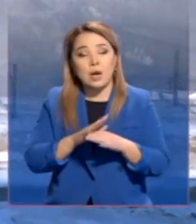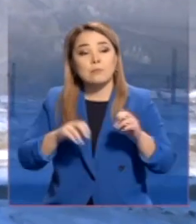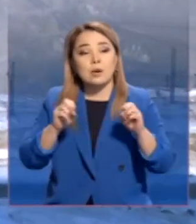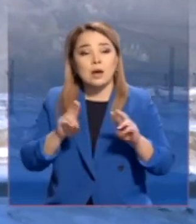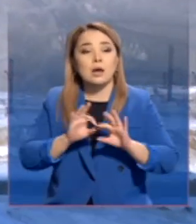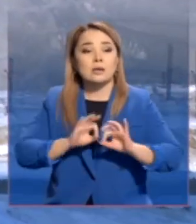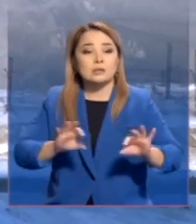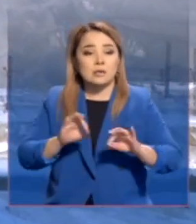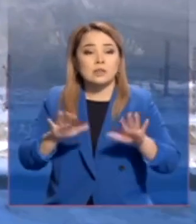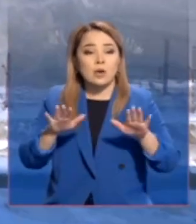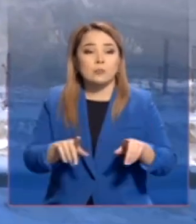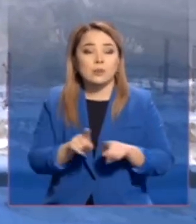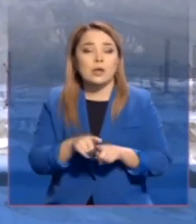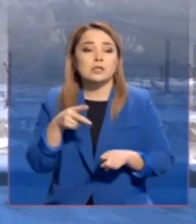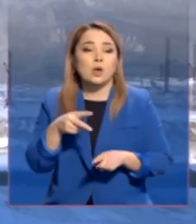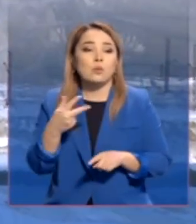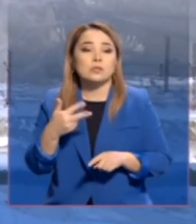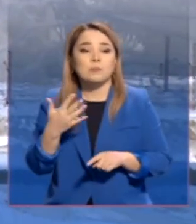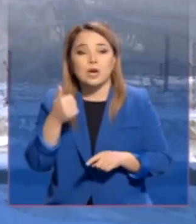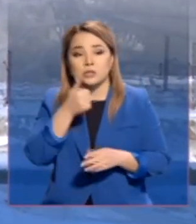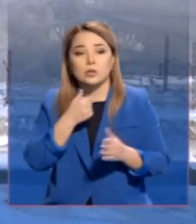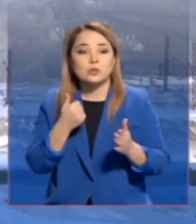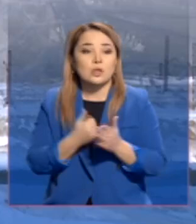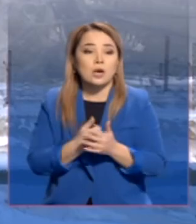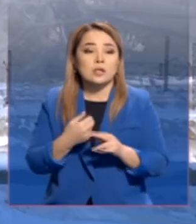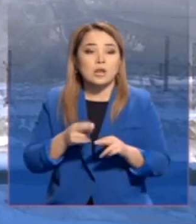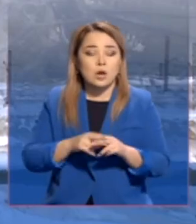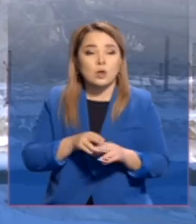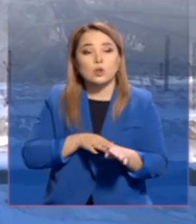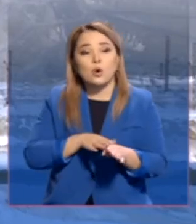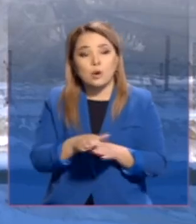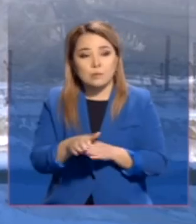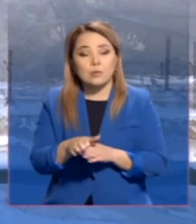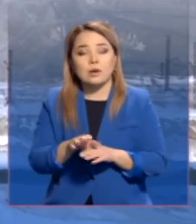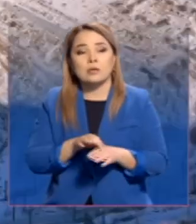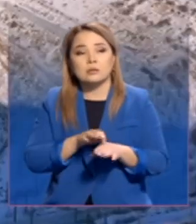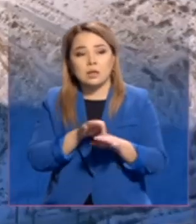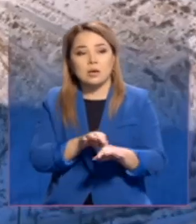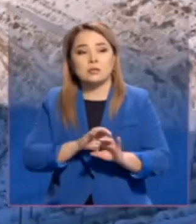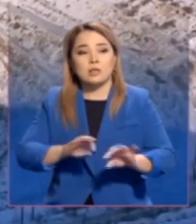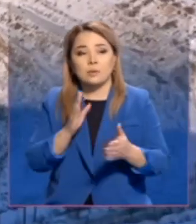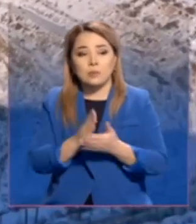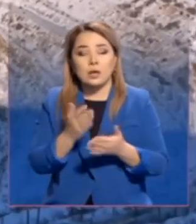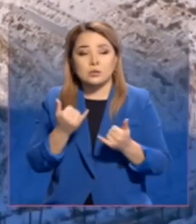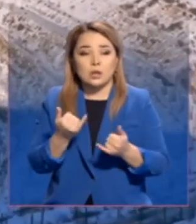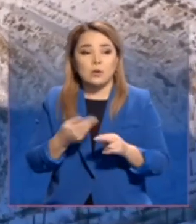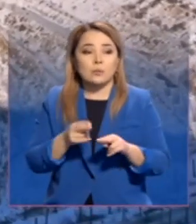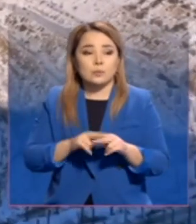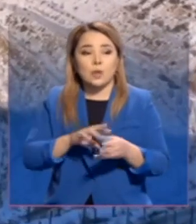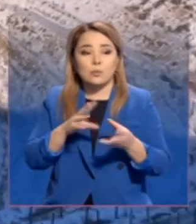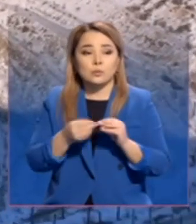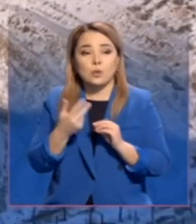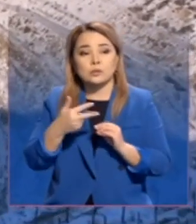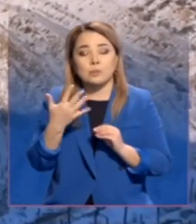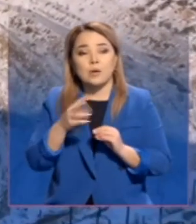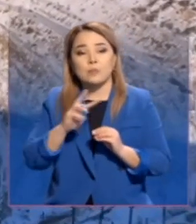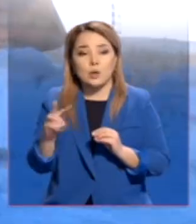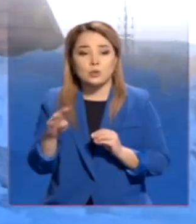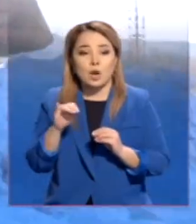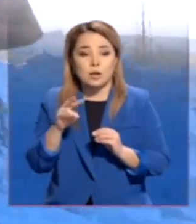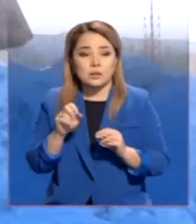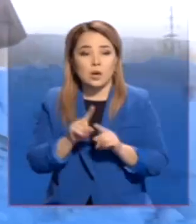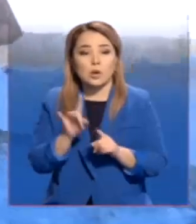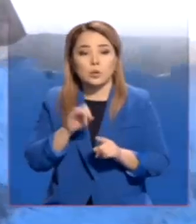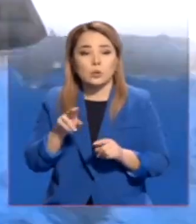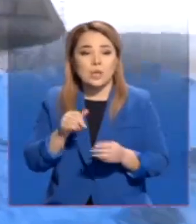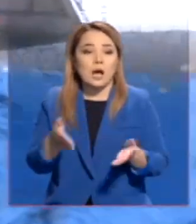айтуынша, кен орны 2035 жылға қарай толығымен сарқылмақ. Өйткені мұнда небәрі 35 миллион тоннадан астам